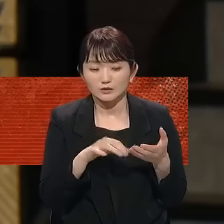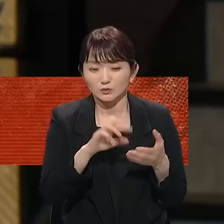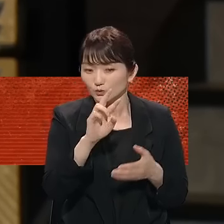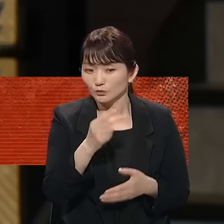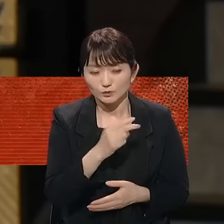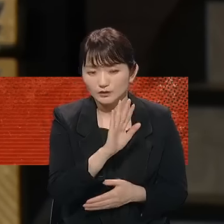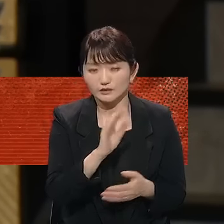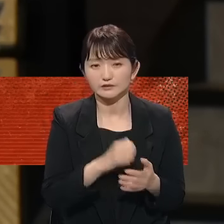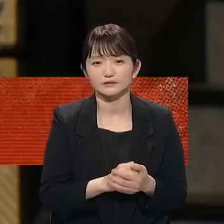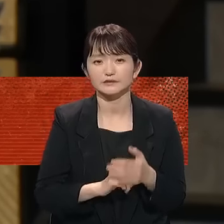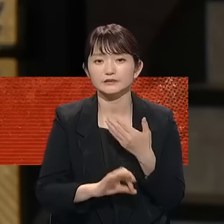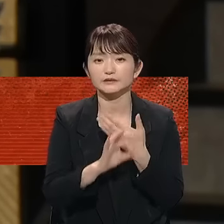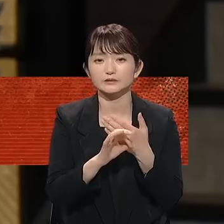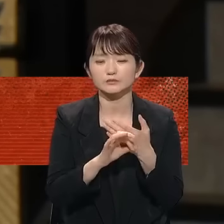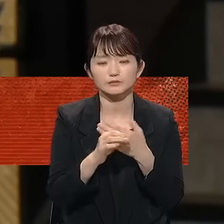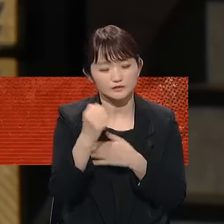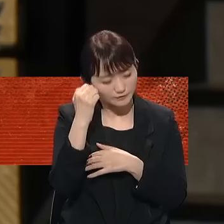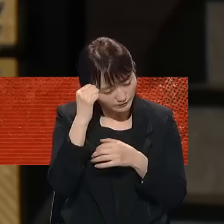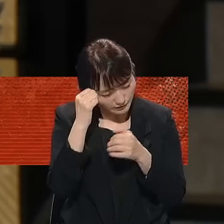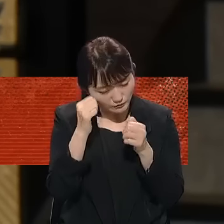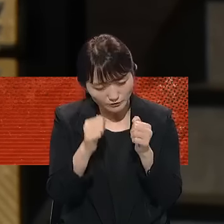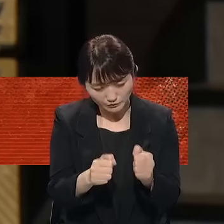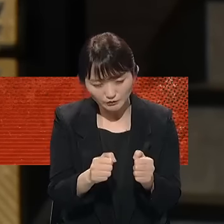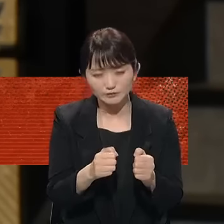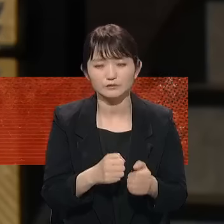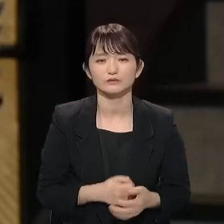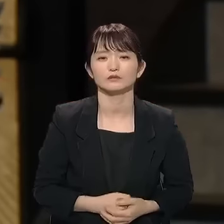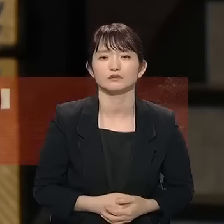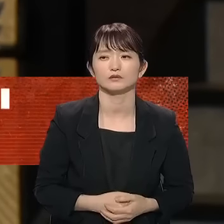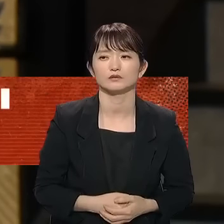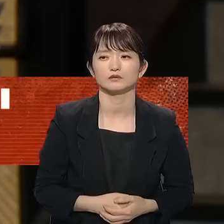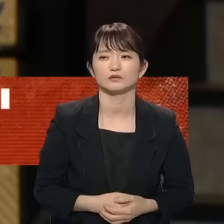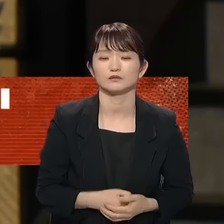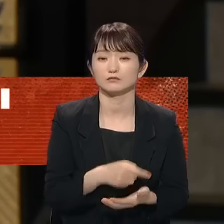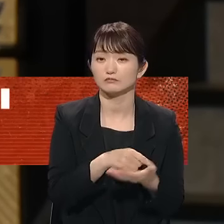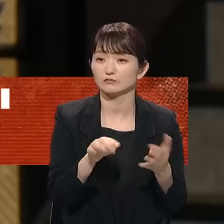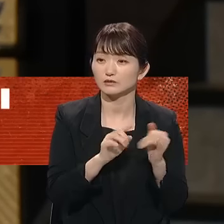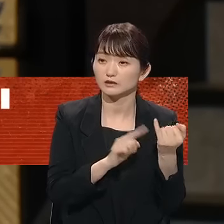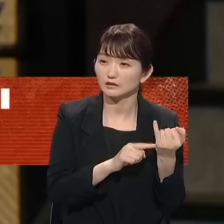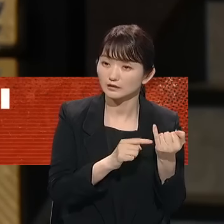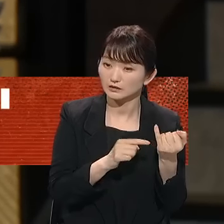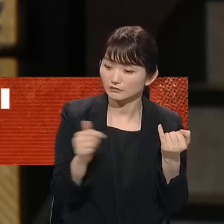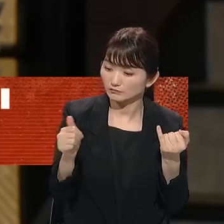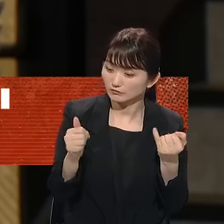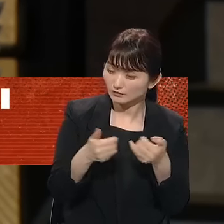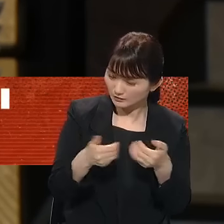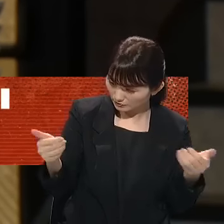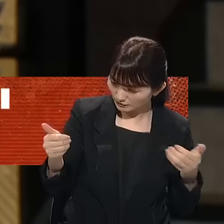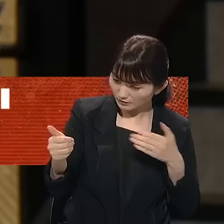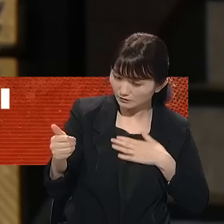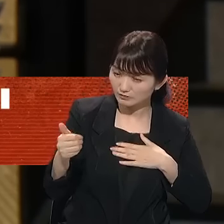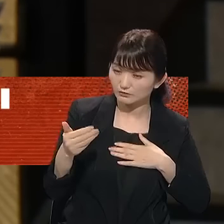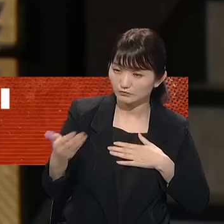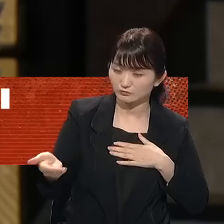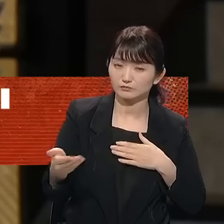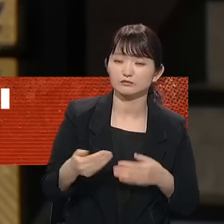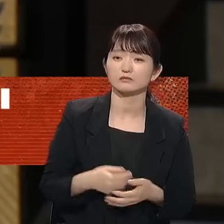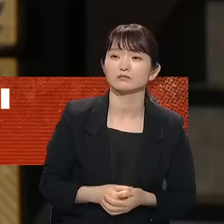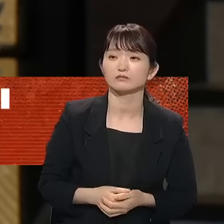임시 숙소에 그 머물고 있었는데 그리고 이제 결과적으로 이제 피해자는 이별을 그 남성에게 통보를 했고 그